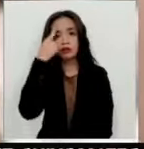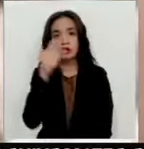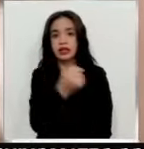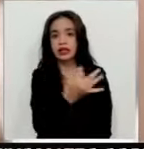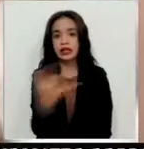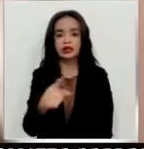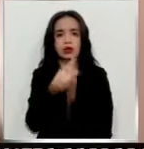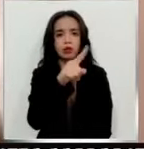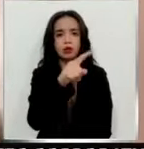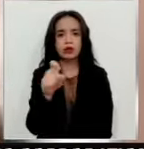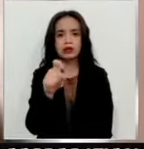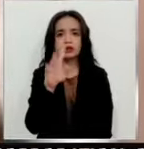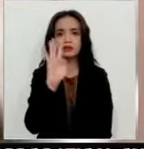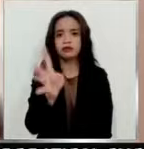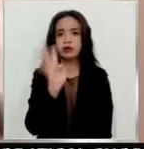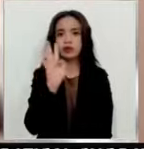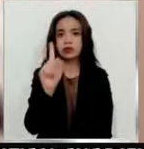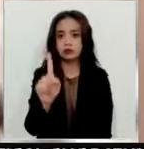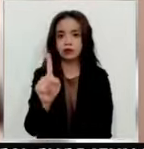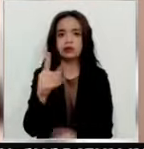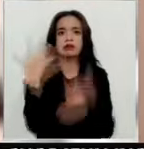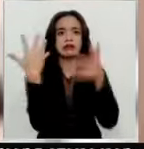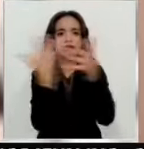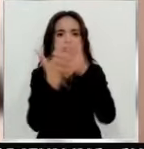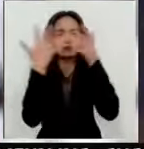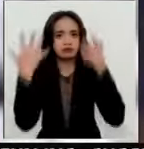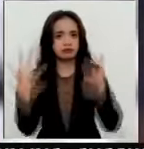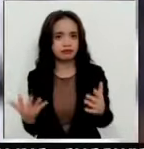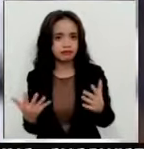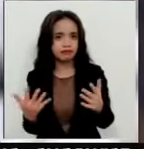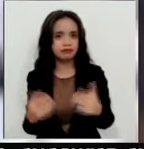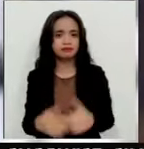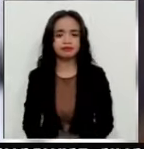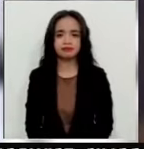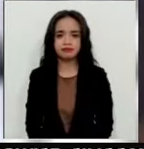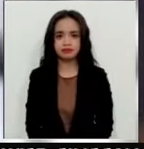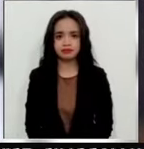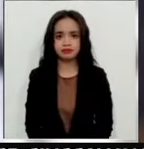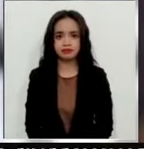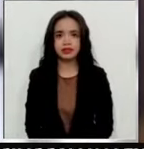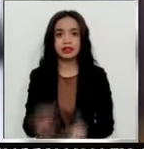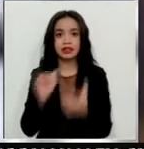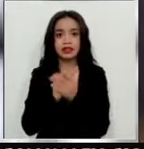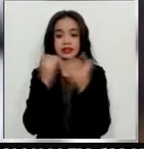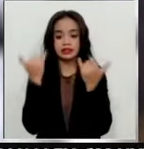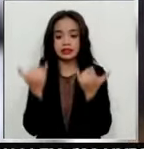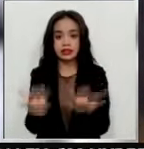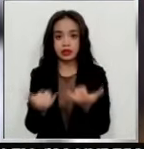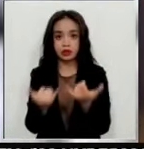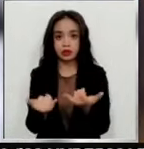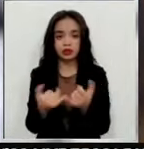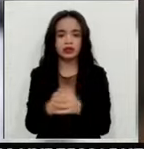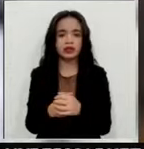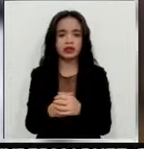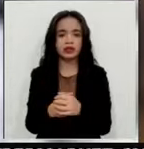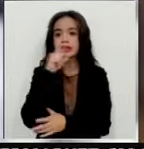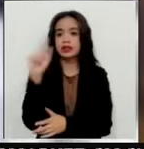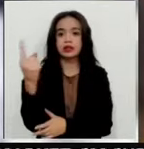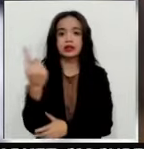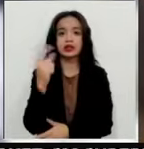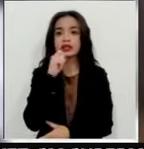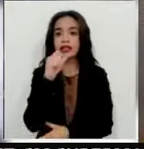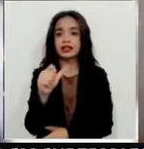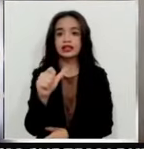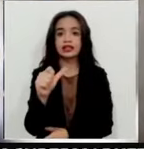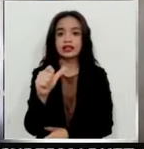141 persons deprived of liberty o mga bilanggo. Sa araw na ito kasi, hindi na kulay dilaw na para sa